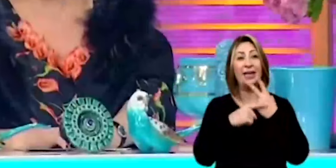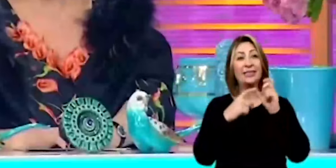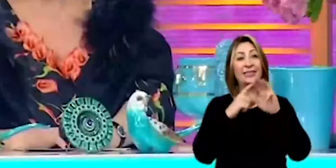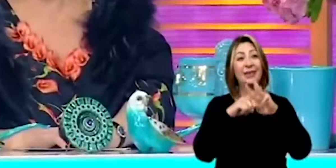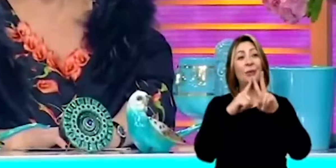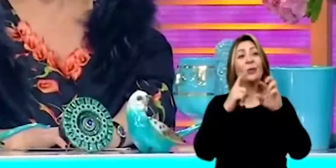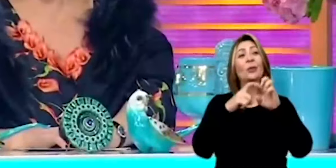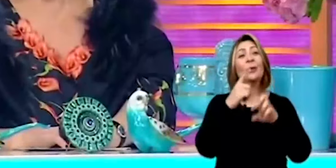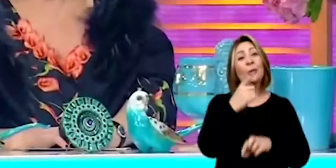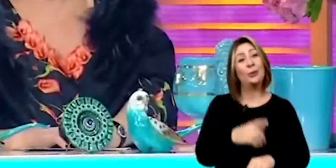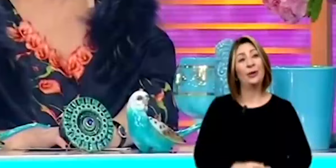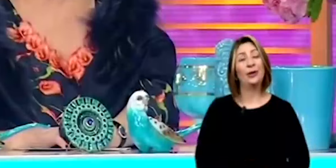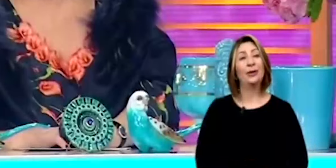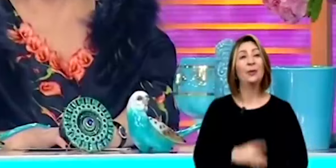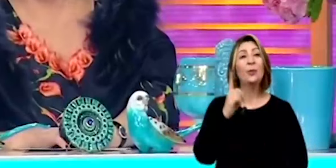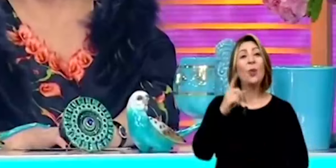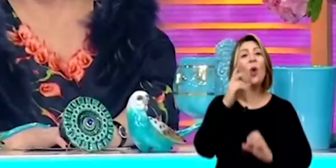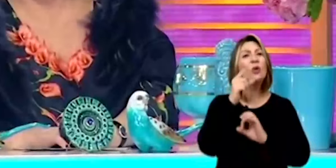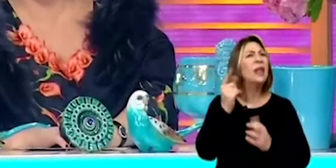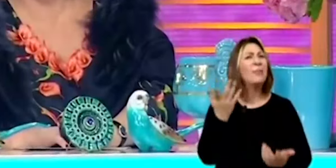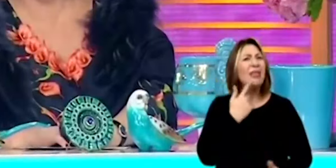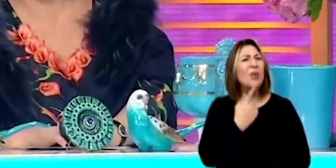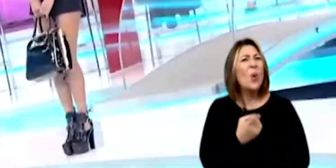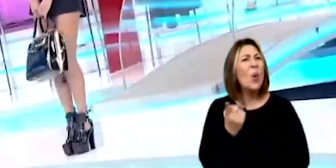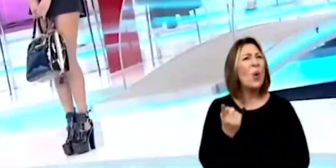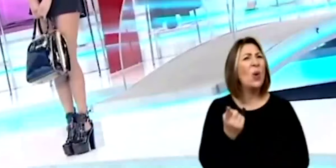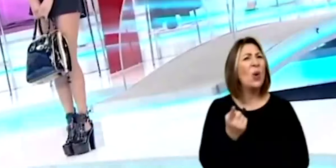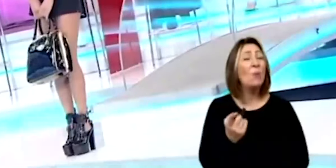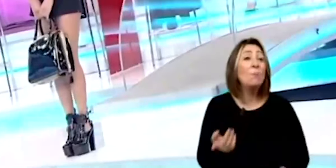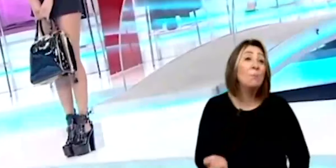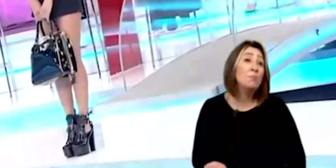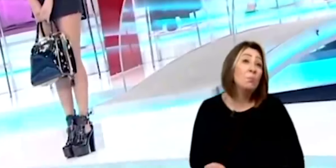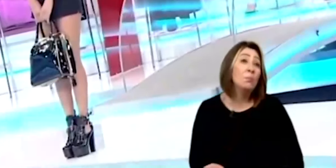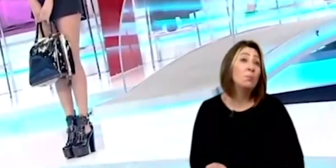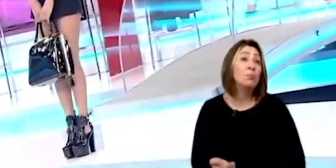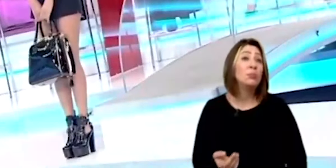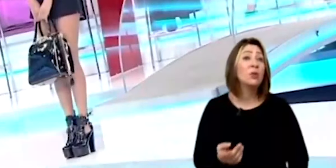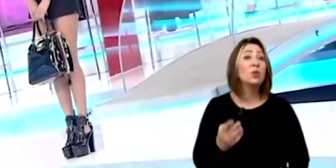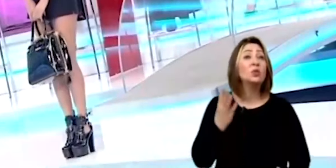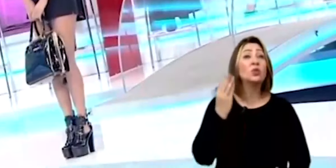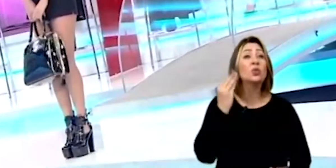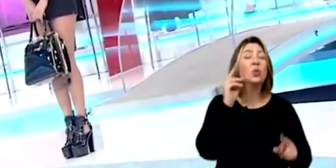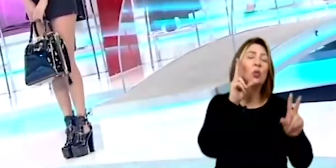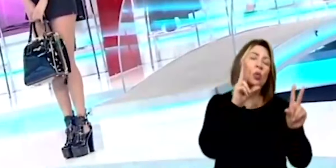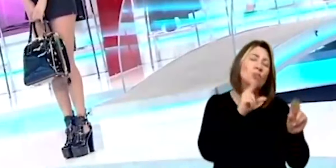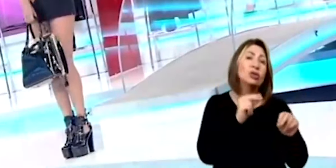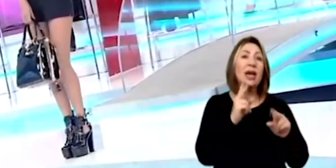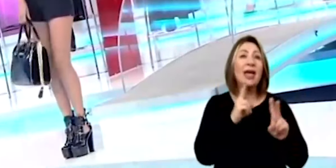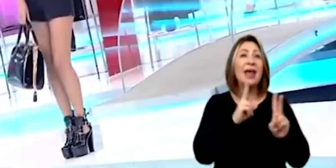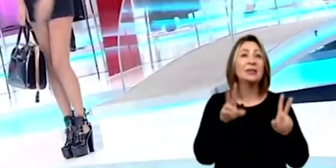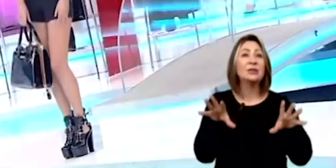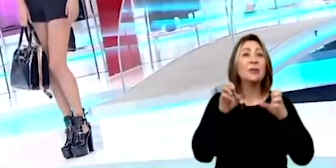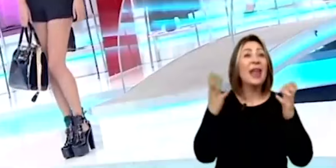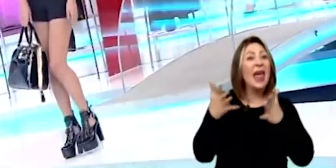Ayşenur. Efendim. Bu Özlem ne diyor? Bilmiyorum. Çok pek uyumuş. Duyamıyorum. Çok yani uyumuş. Enerji toplamış.